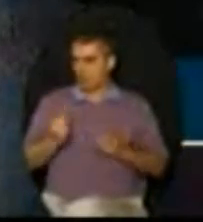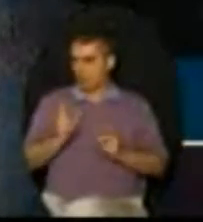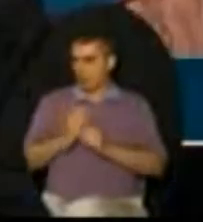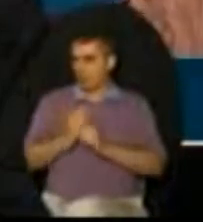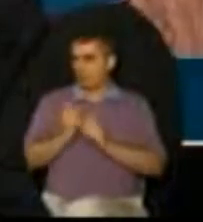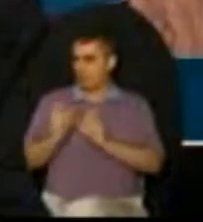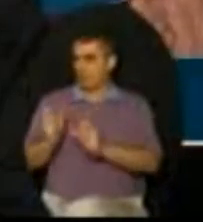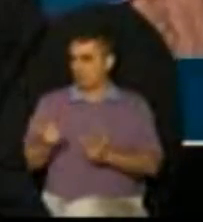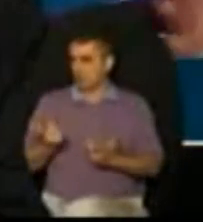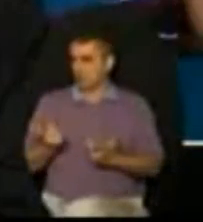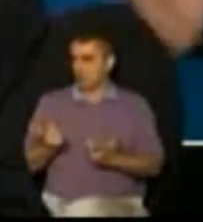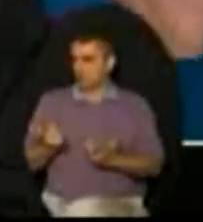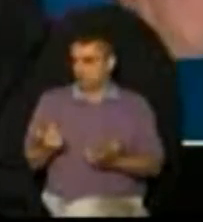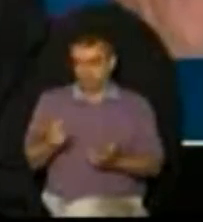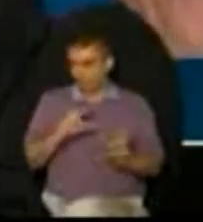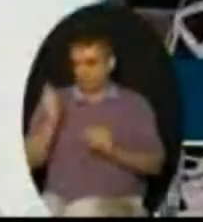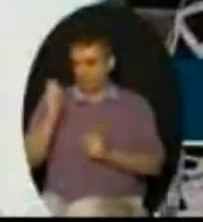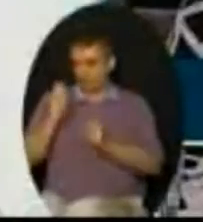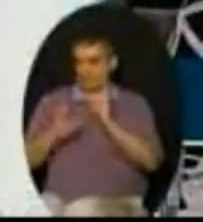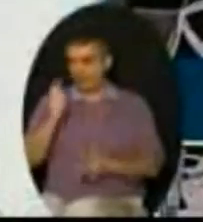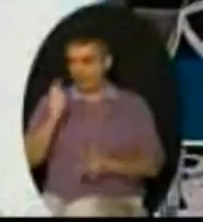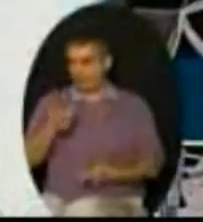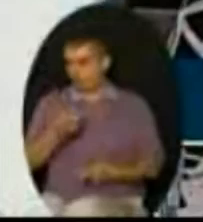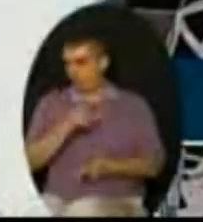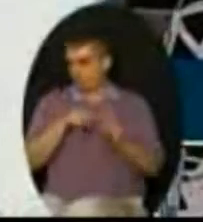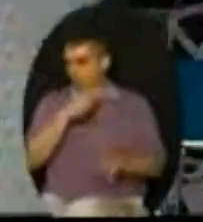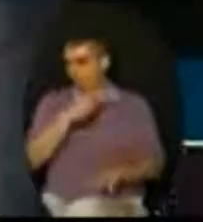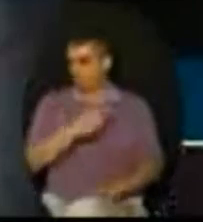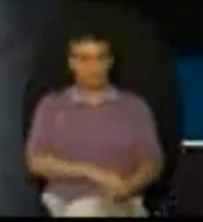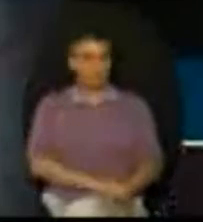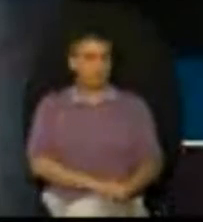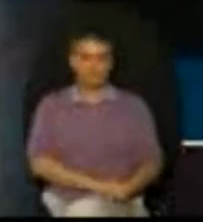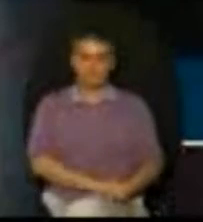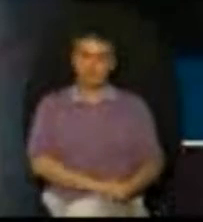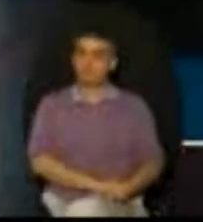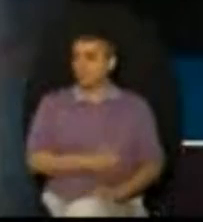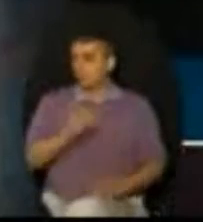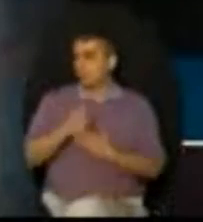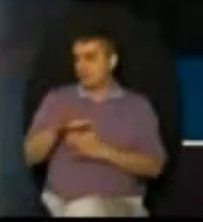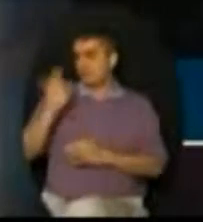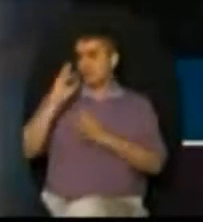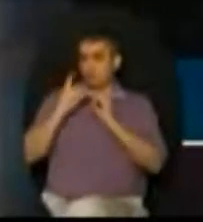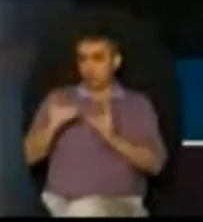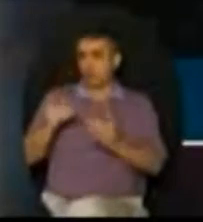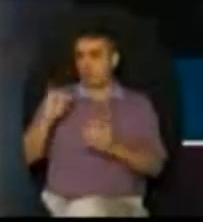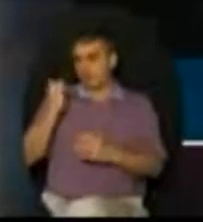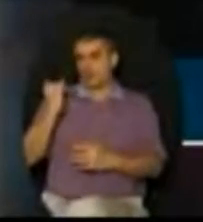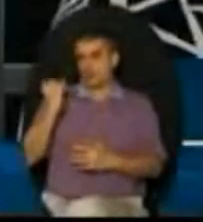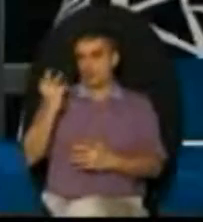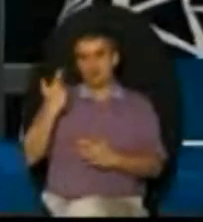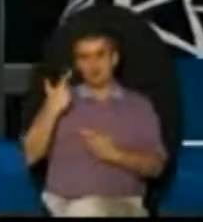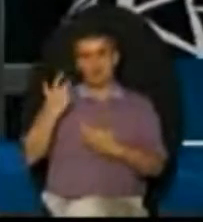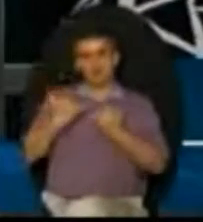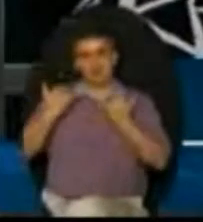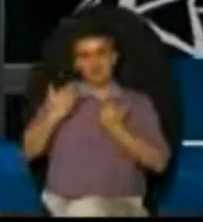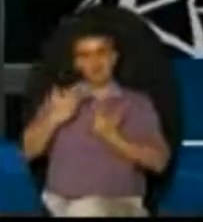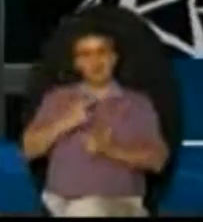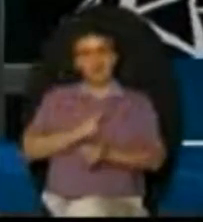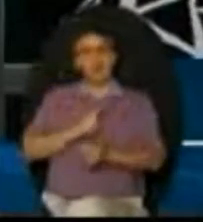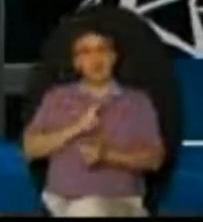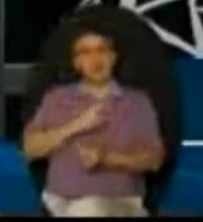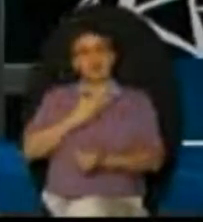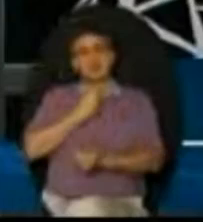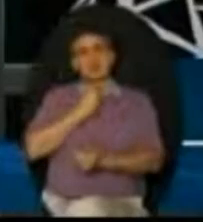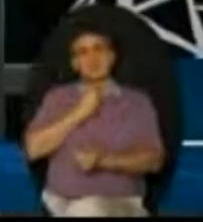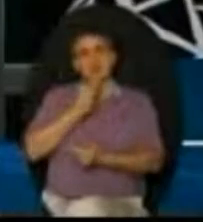אותם. את אותם מאמרים כפייתיים שאת מטפלת. לא, היא לא עצרה אותם. זאת אומרת, הם מצאו את הדרכים כן לפתח התמכרות